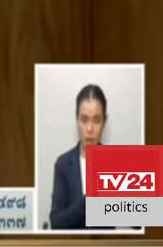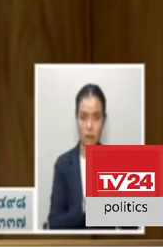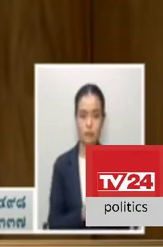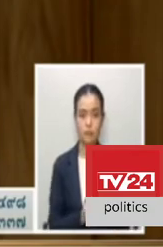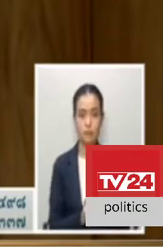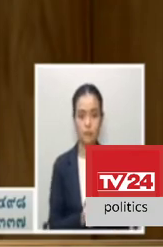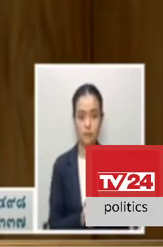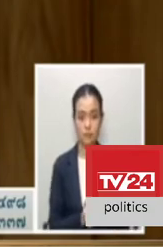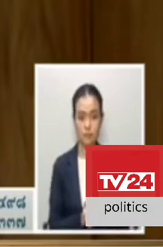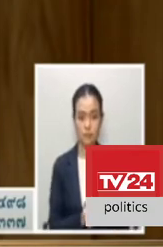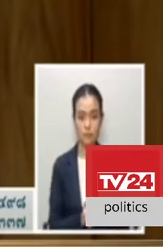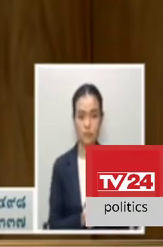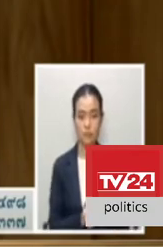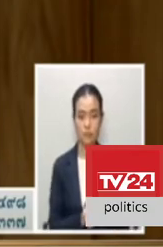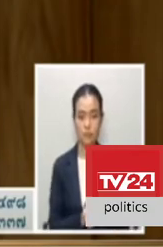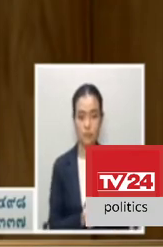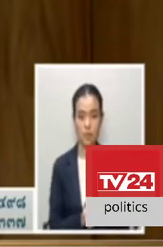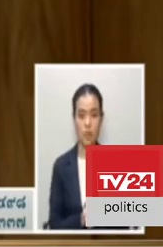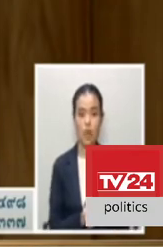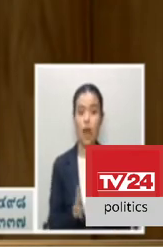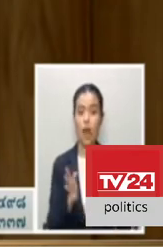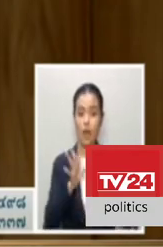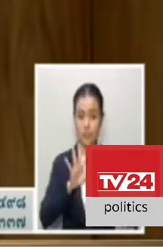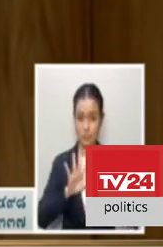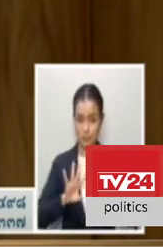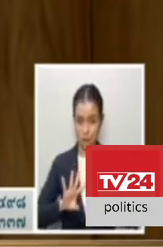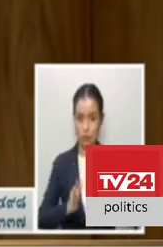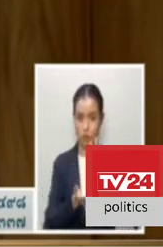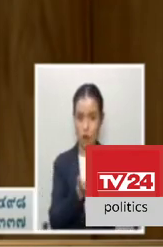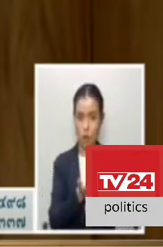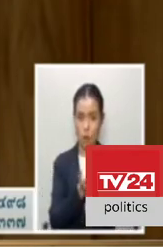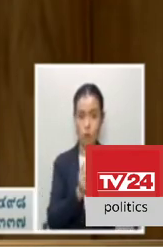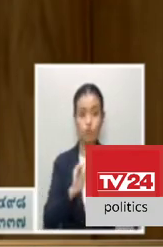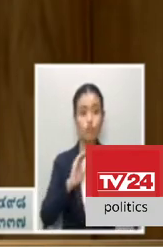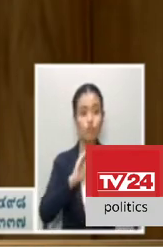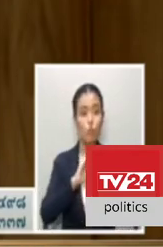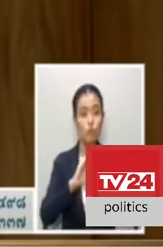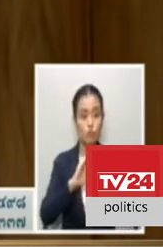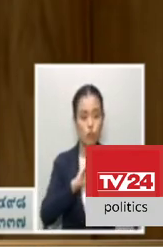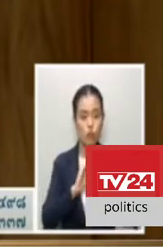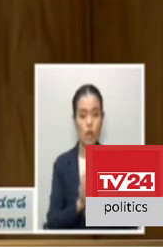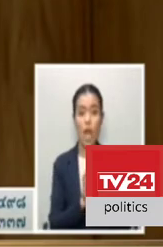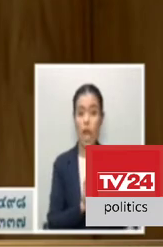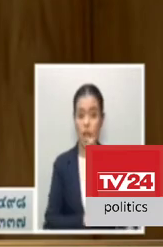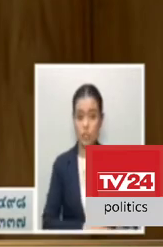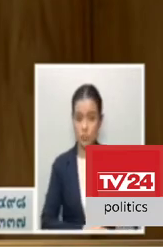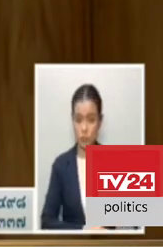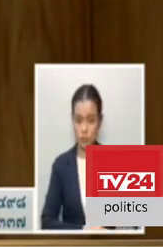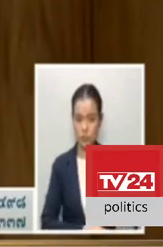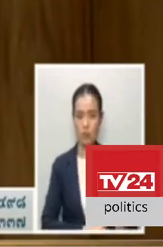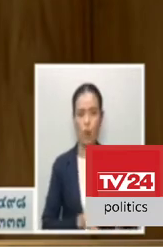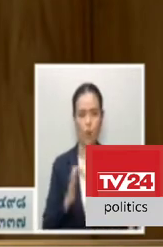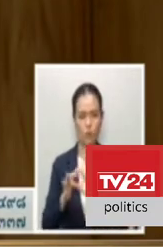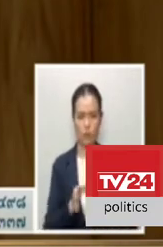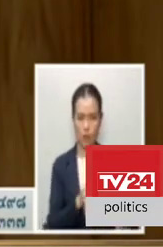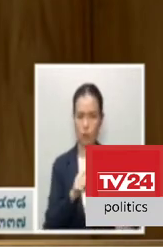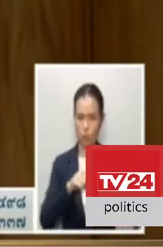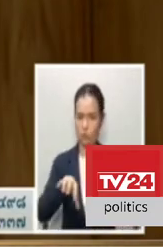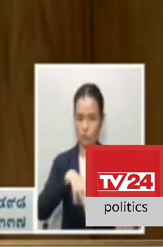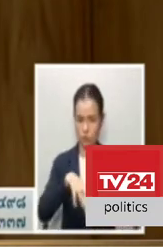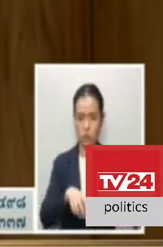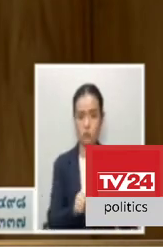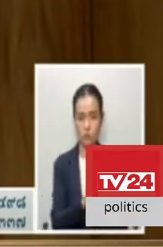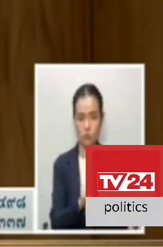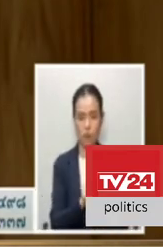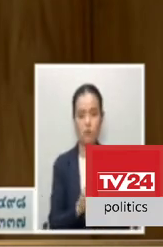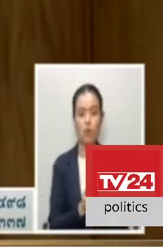แล้วก็มีเรื่องของ outlook อาเซียน outlook ในแง่ของIndo-Pacific ซึ่งเรื่องนี้เป็นเรื่องที่คาบเกี่ยวทางการเมืองอยู่นะฮะ